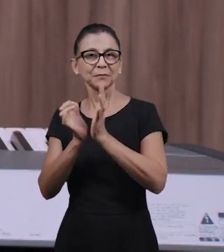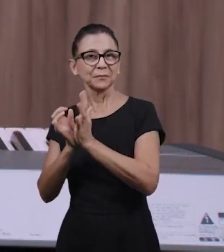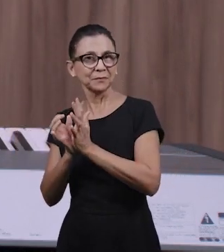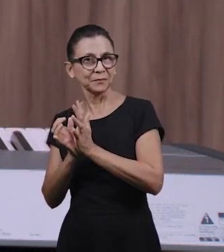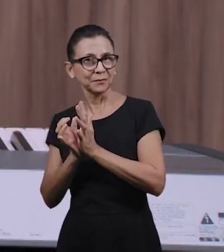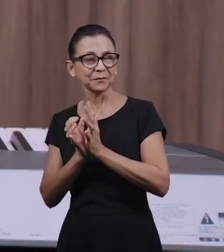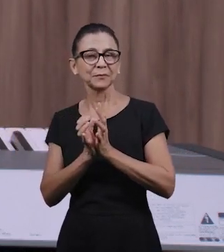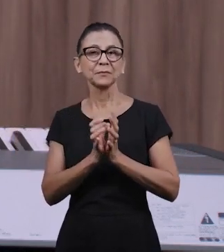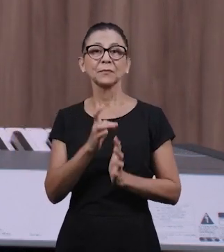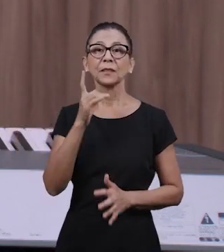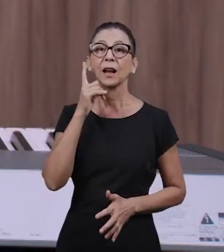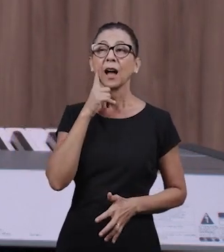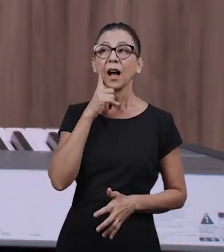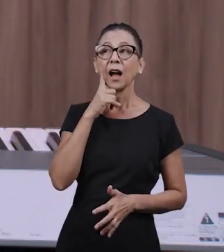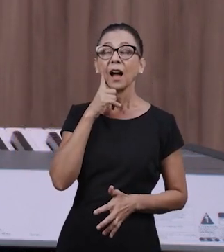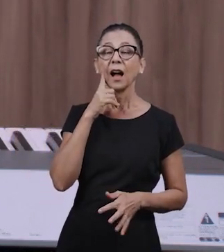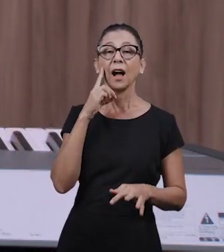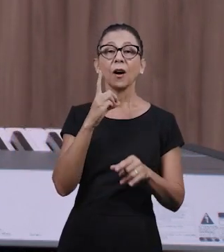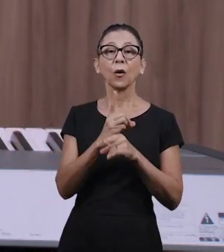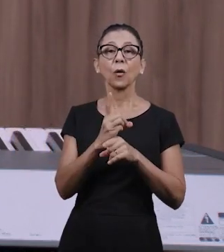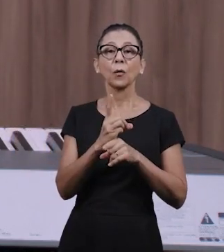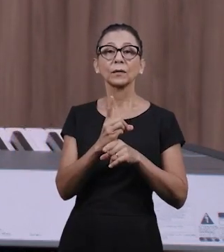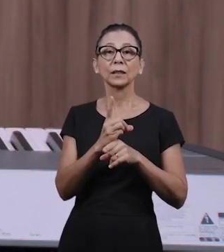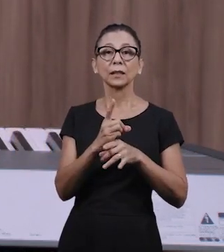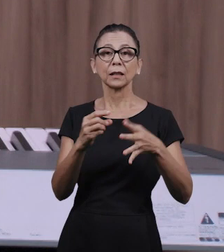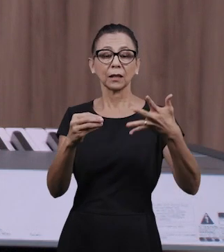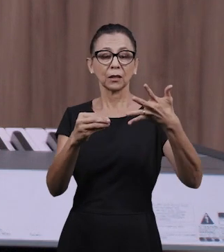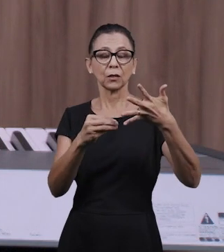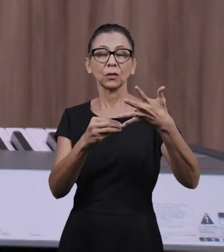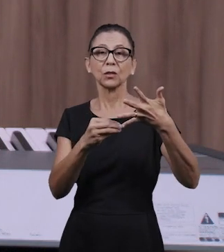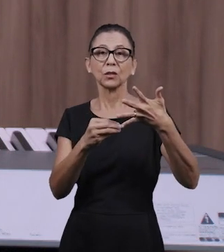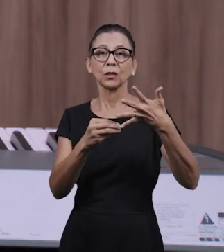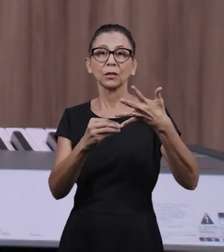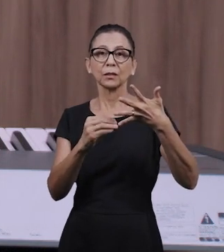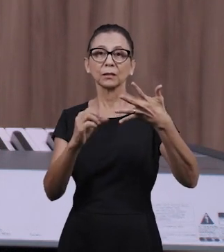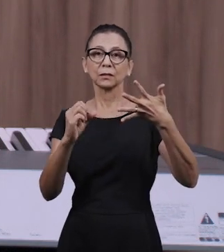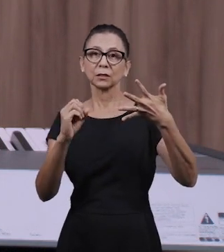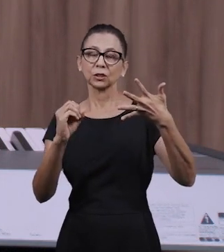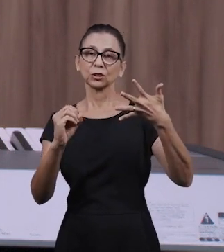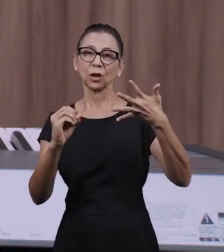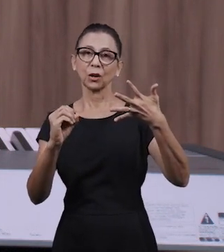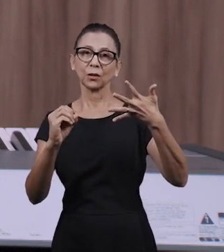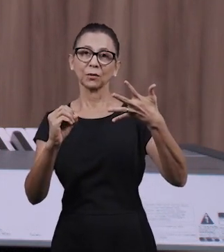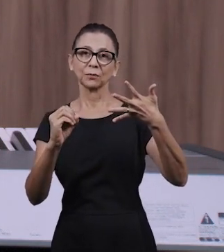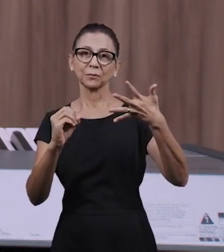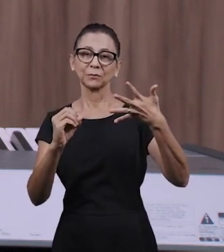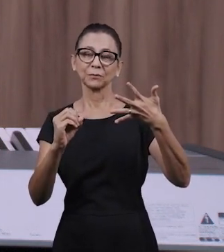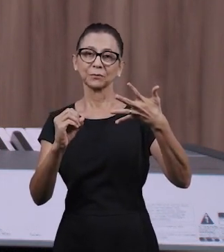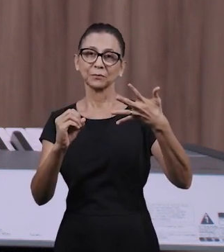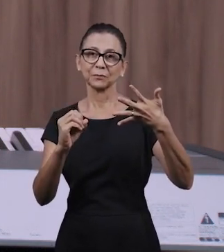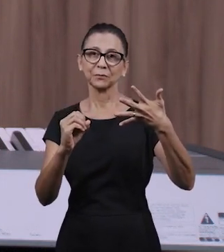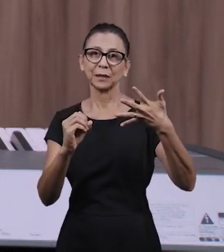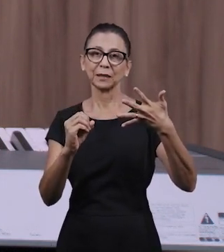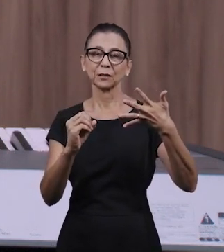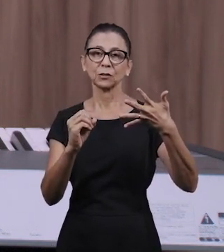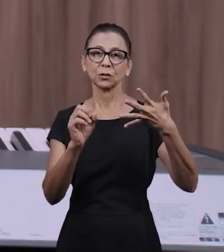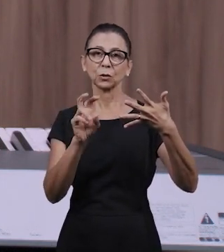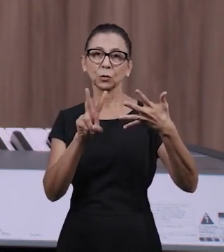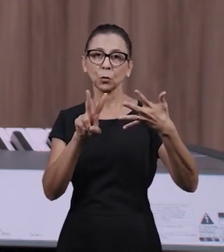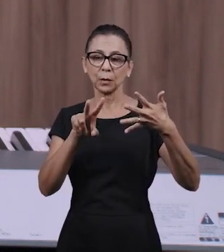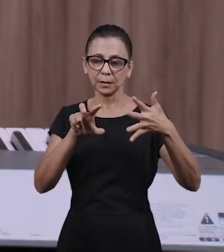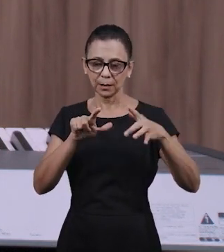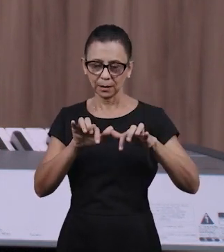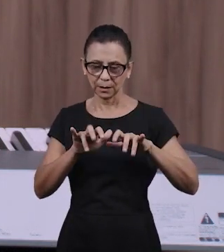et après 3 notes noires. À partir de là, nous retrouvons la note Do. Parce que la note Do se trouve du côté gauche, le groupe de 2